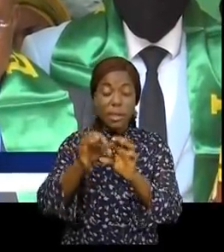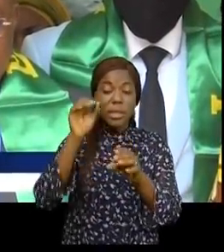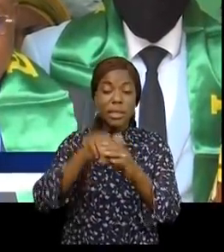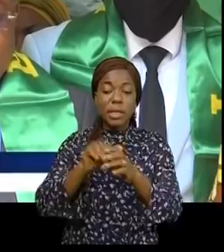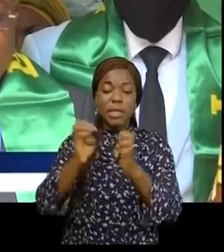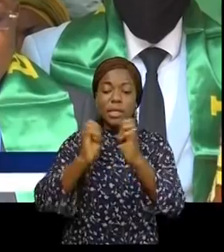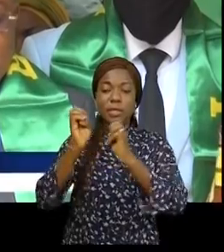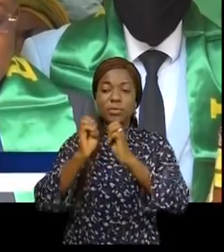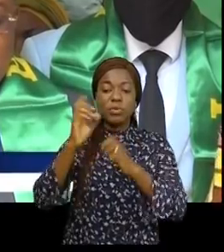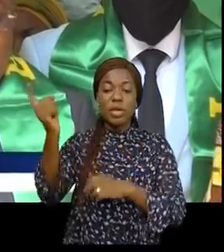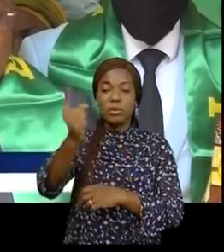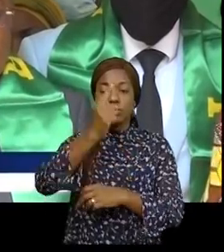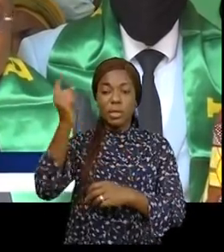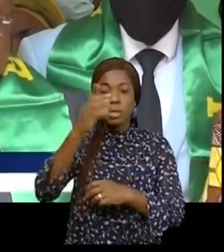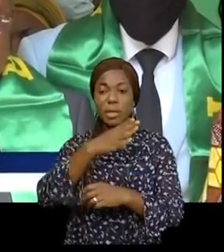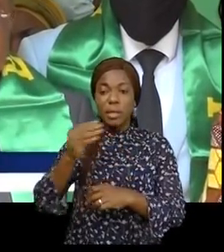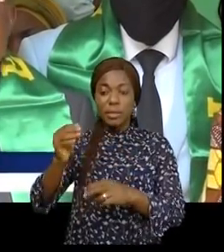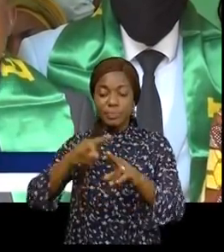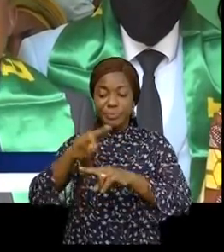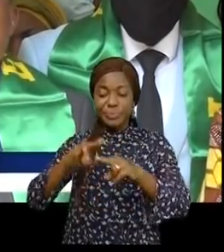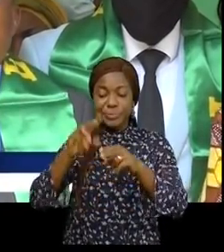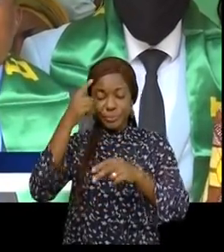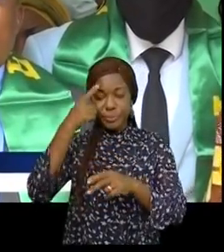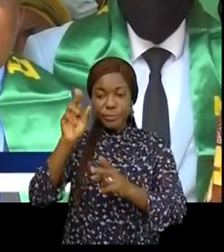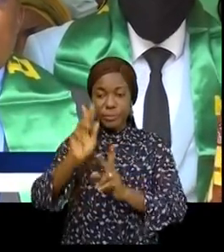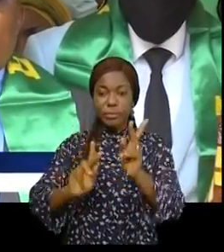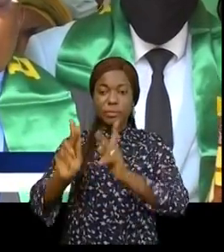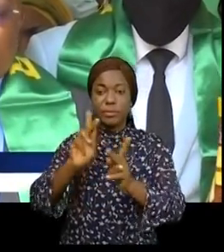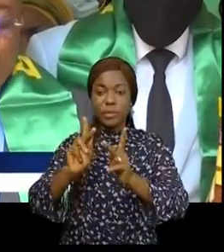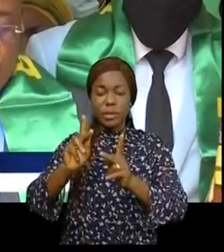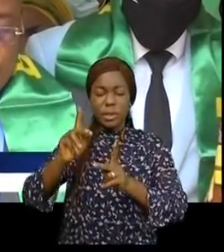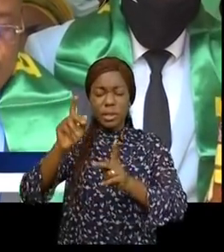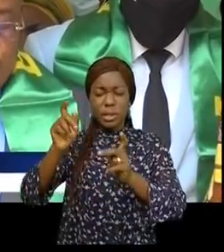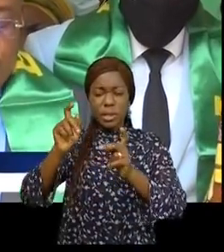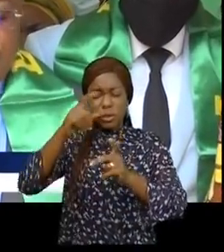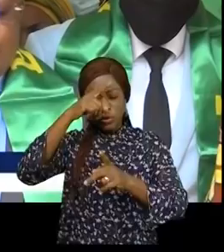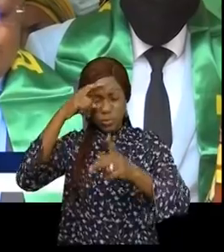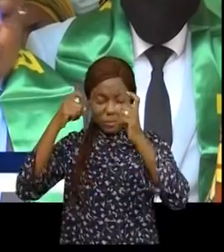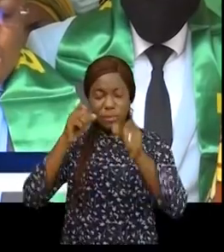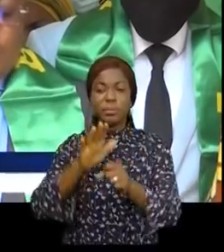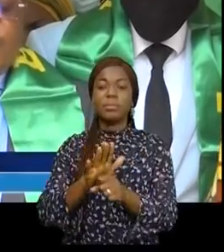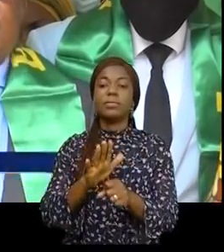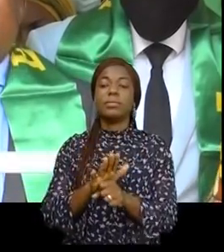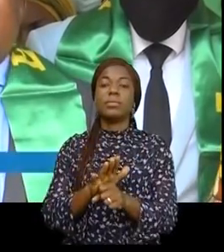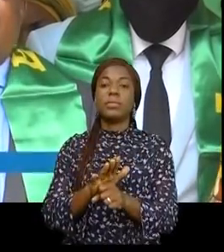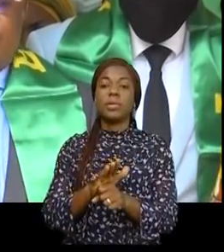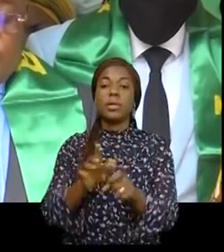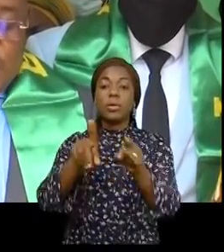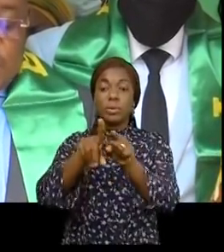national qu'international, en faveur de cette population qui a trop souffert. D'ores et